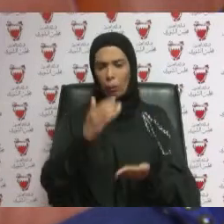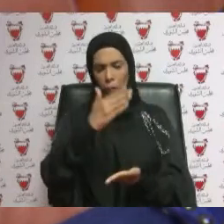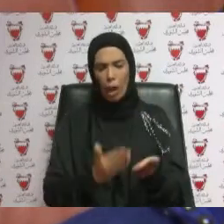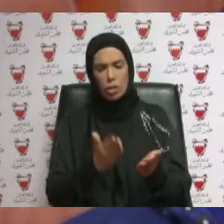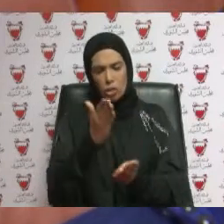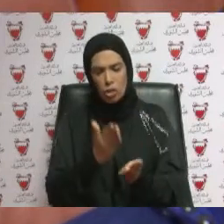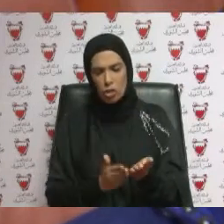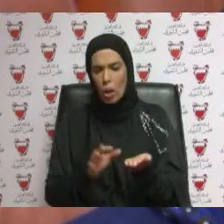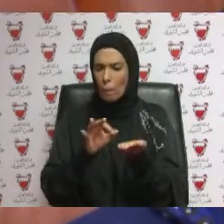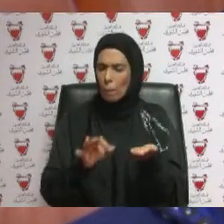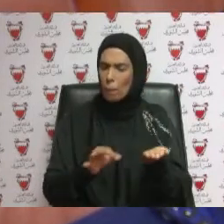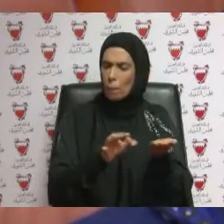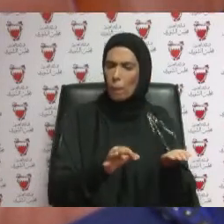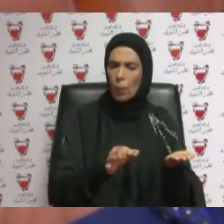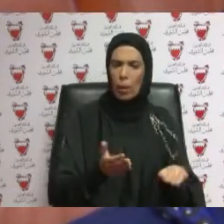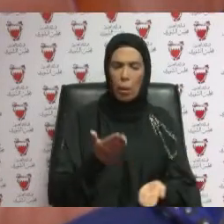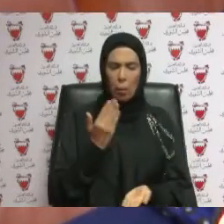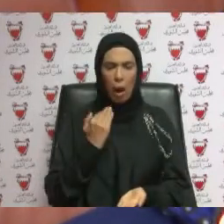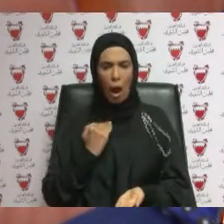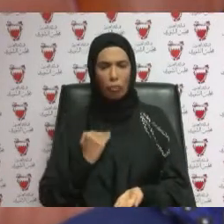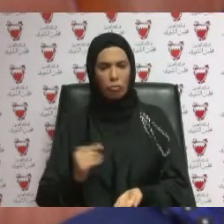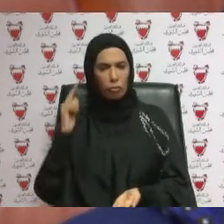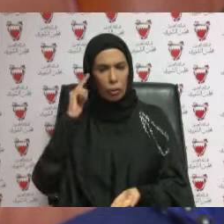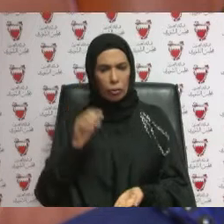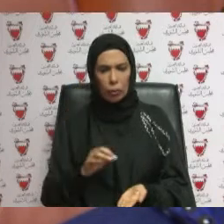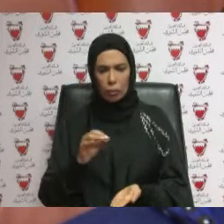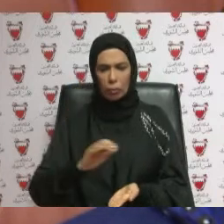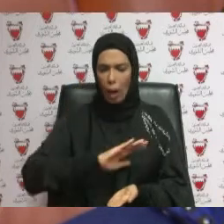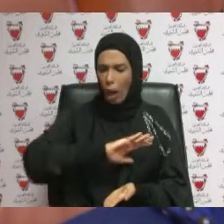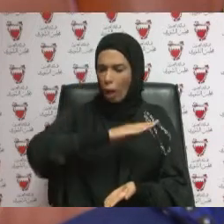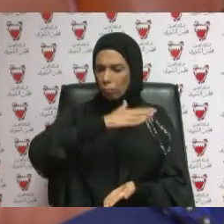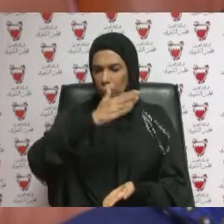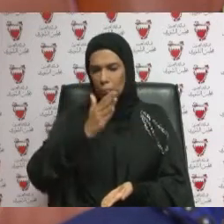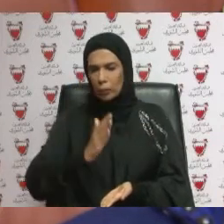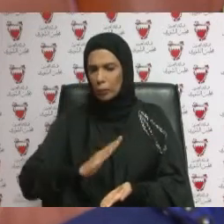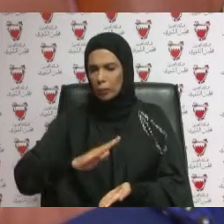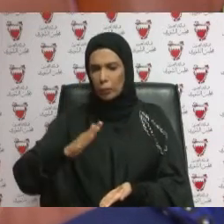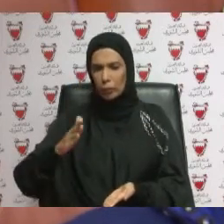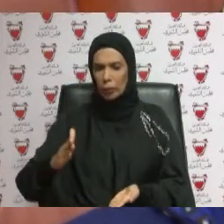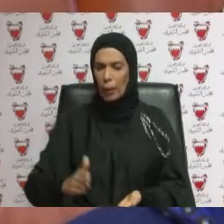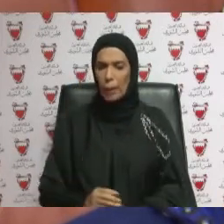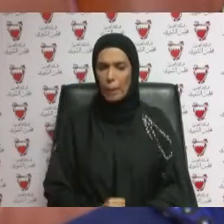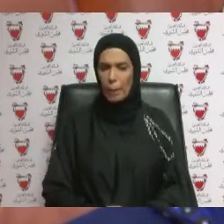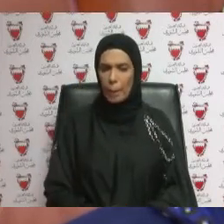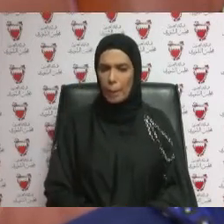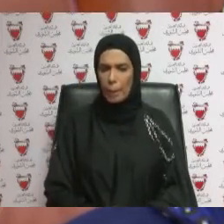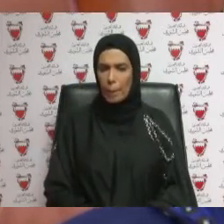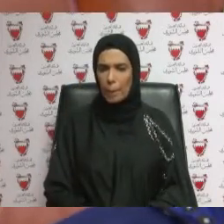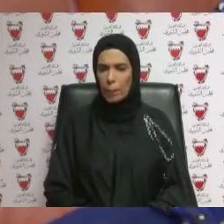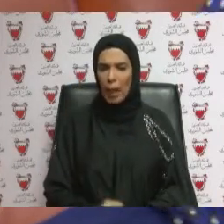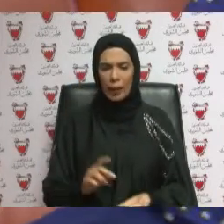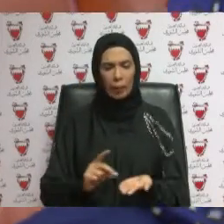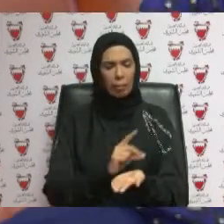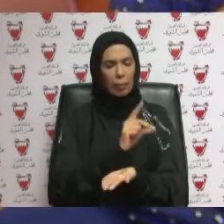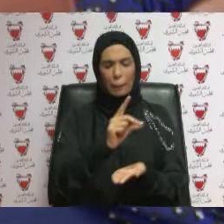هالمناطق بحيث إن هي ما تحط في اعتبارها لها التضاريس ولا تحط اعتبارها مثل ما ذكروا